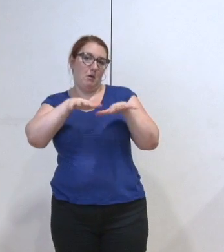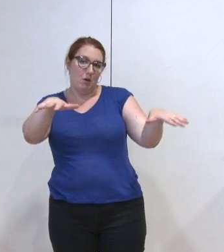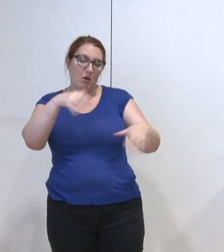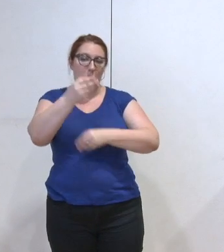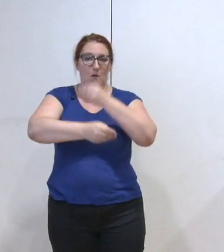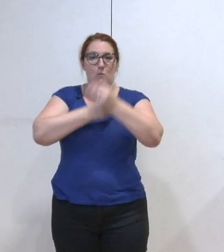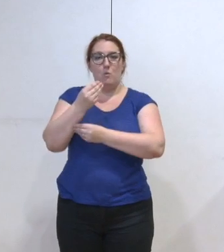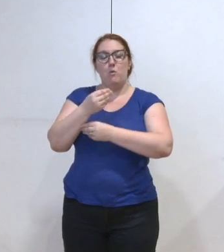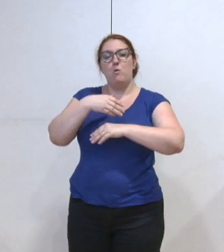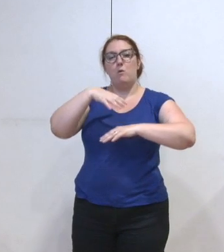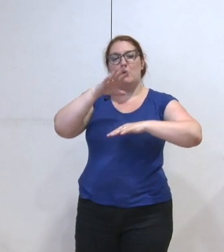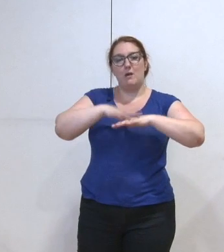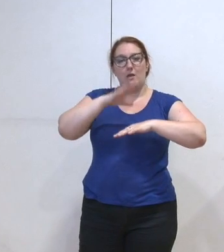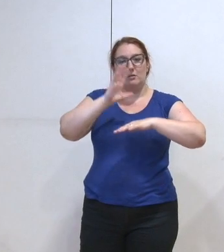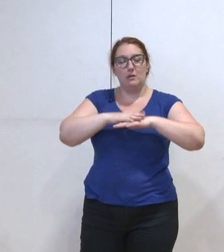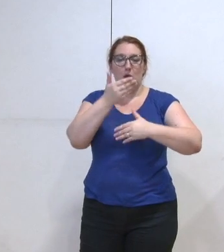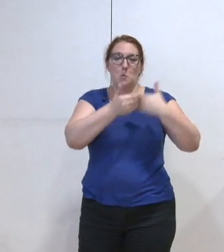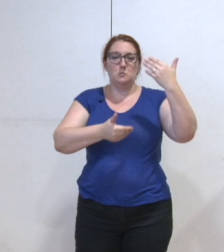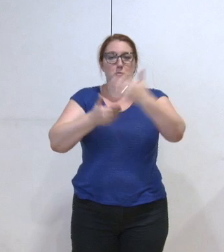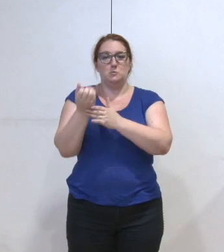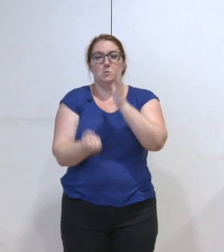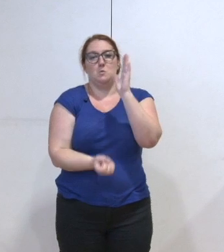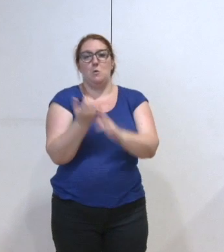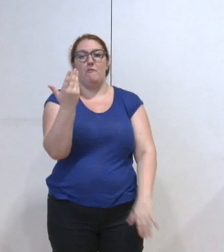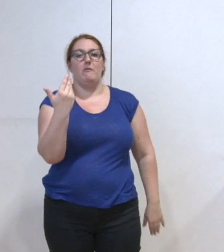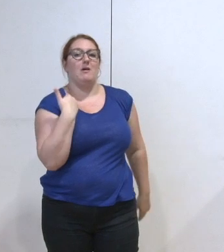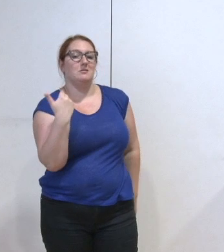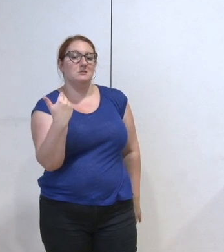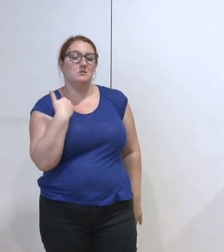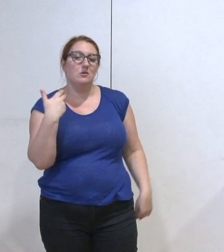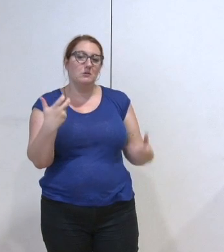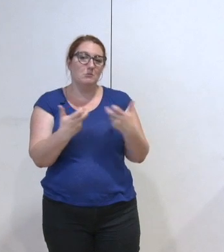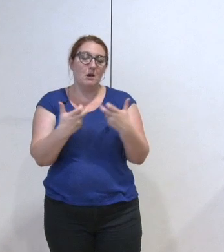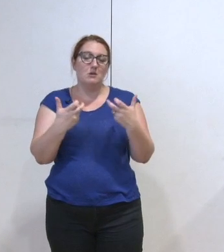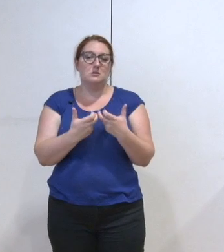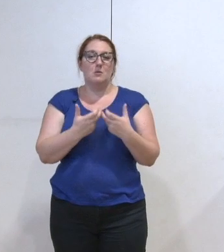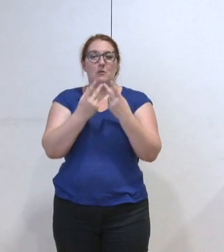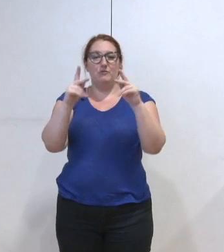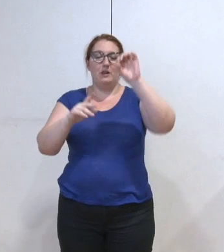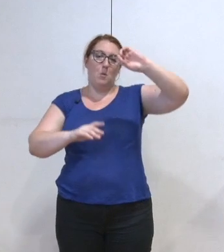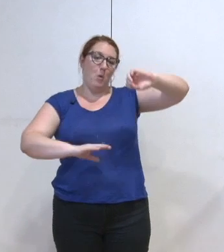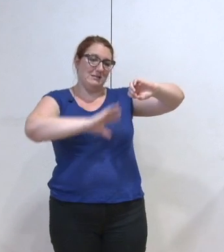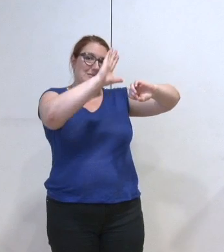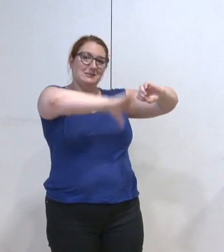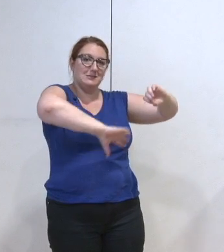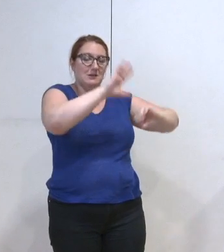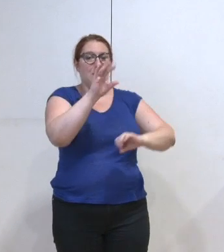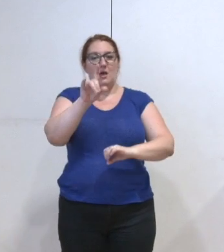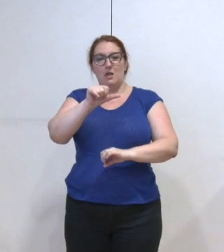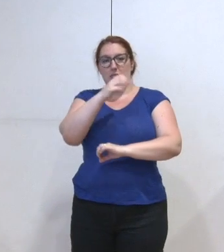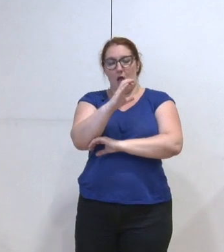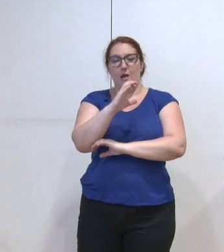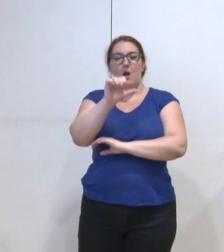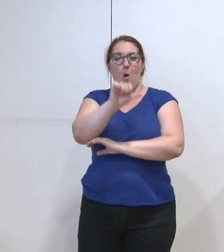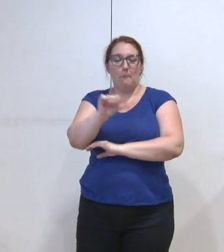quartiers d'habitation de construction récente tel que à l'ouest de la ville sur dracanère championnier jean-massé